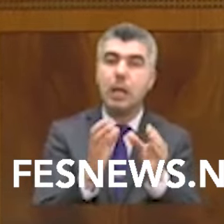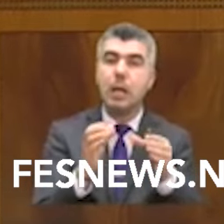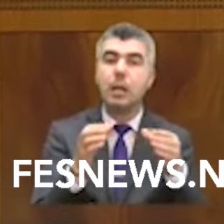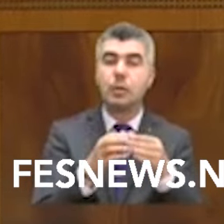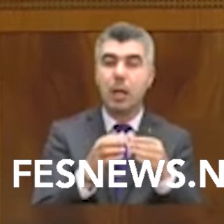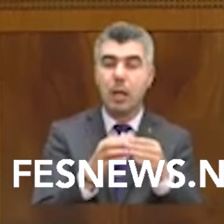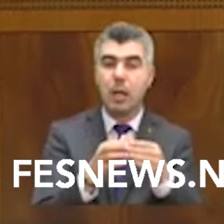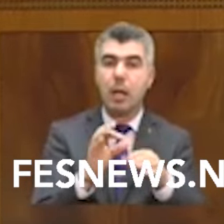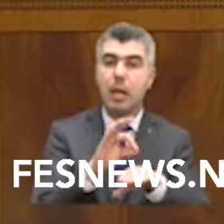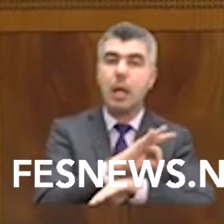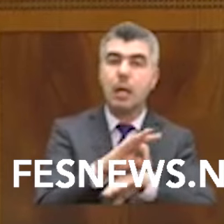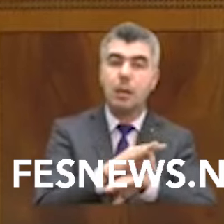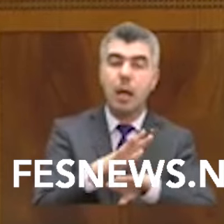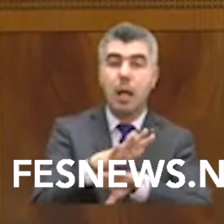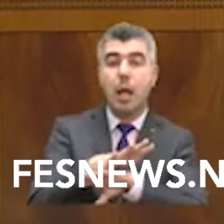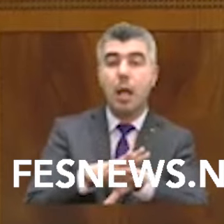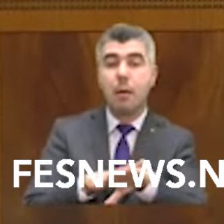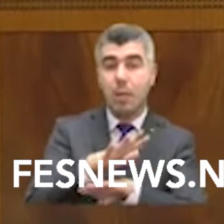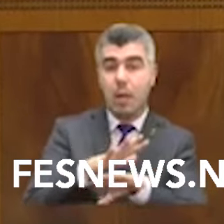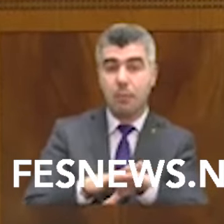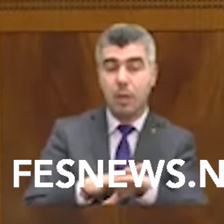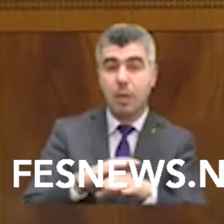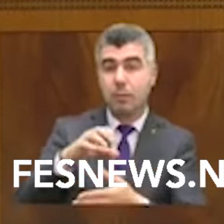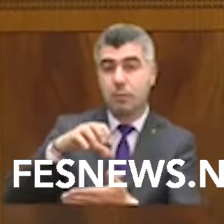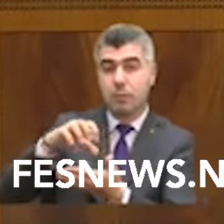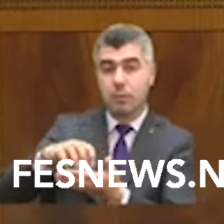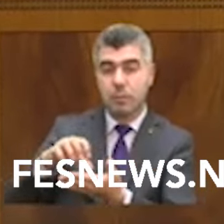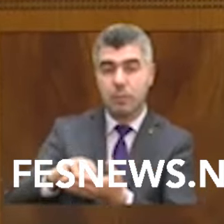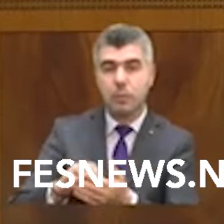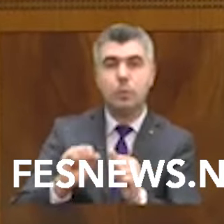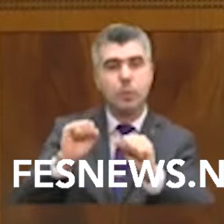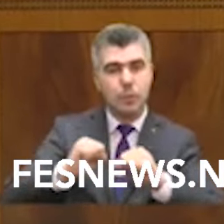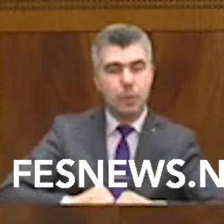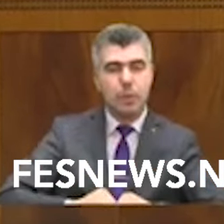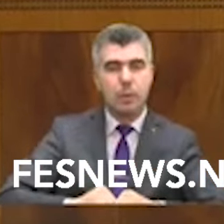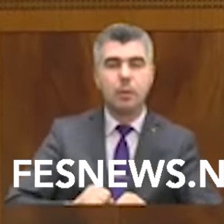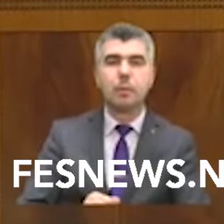صعيد العمالات والإقلام والأقاليم